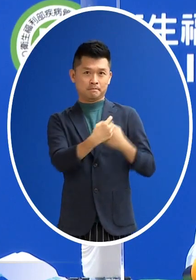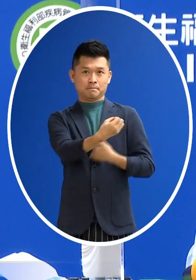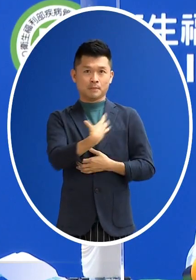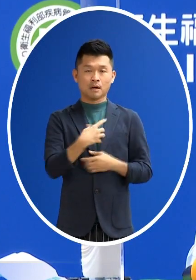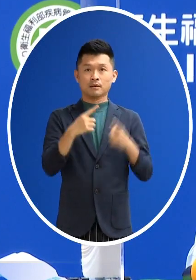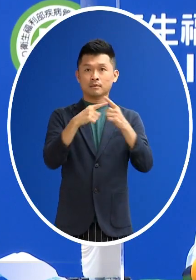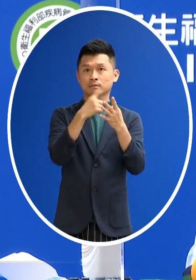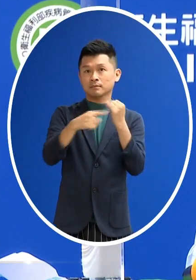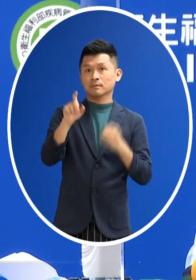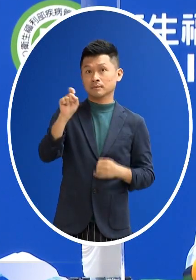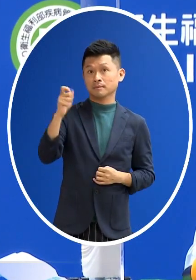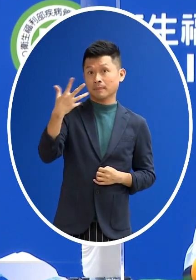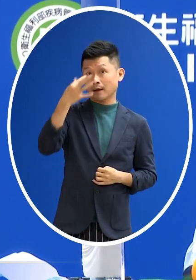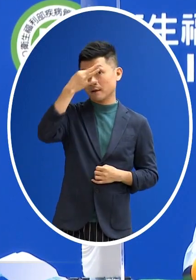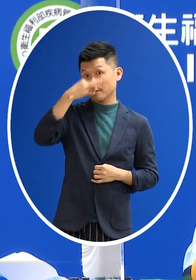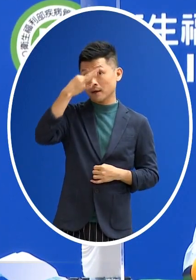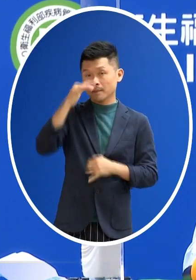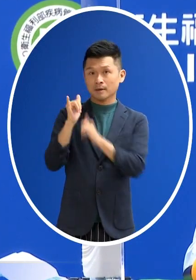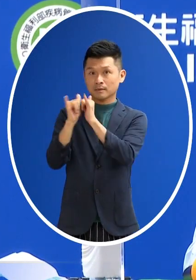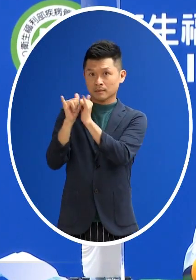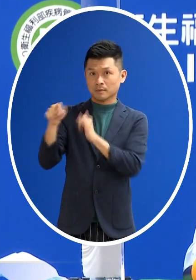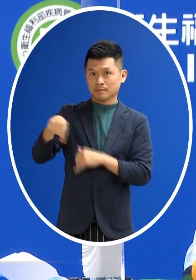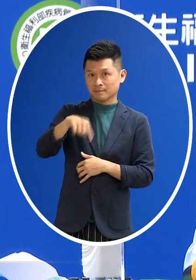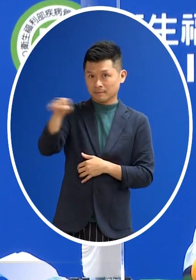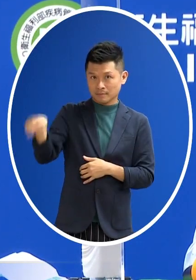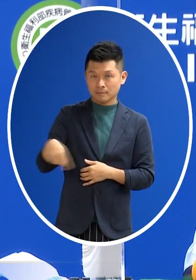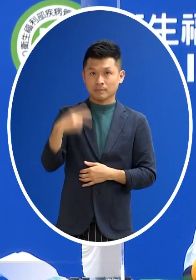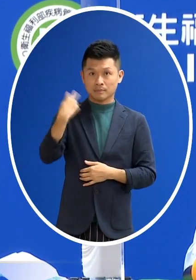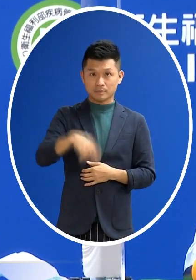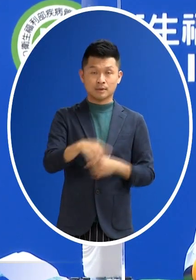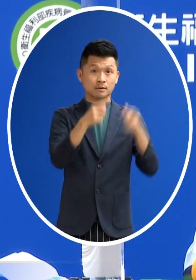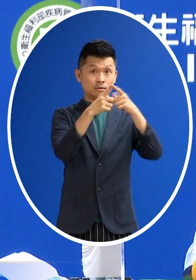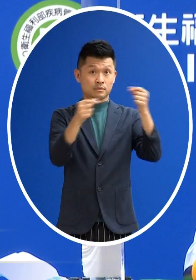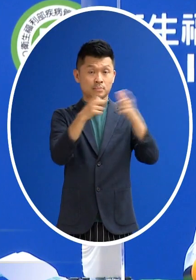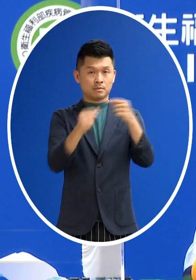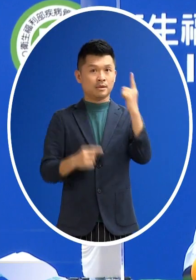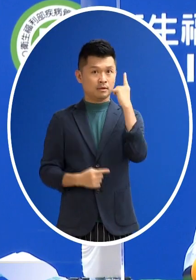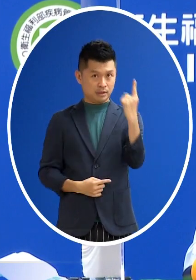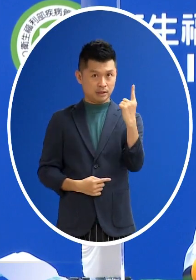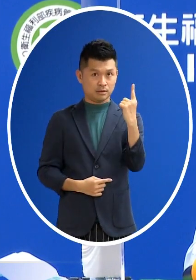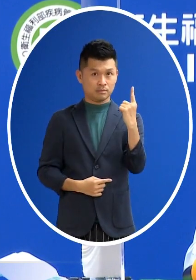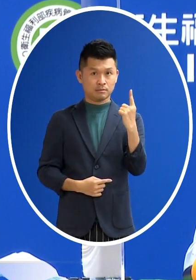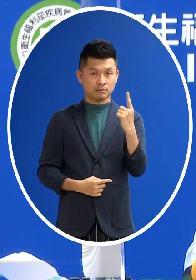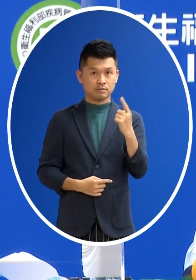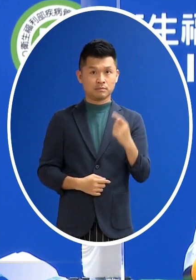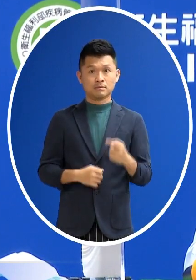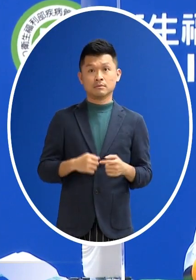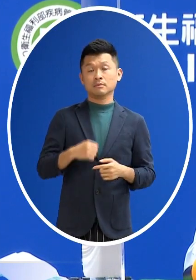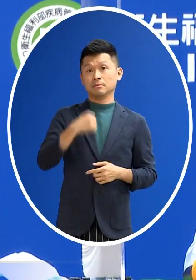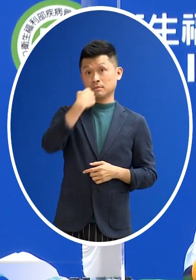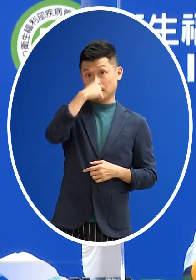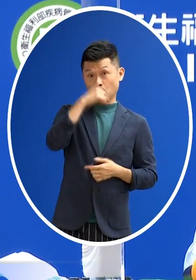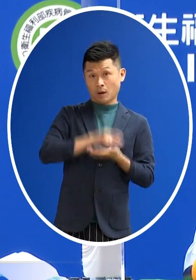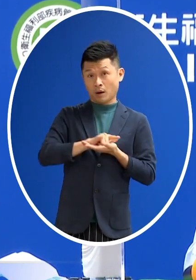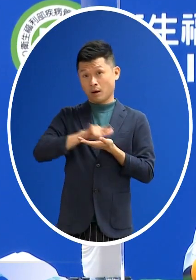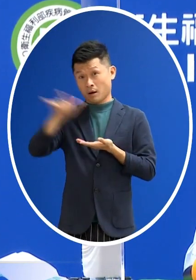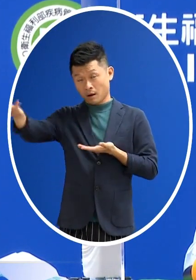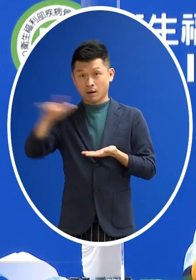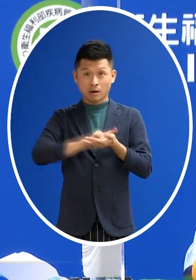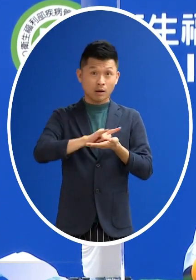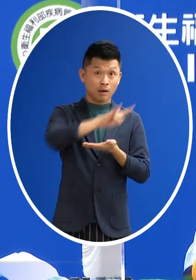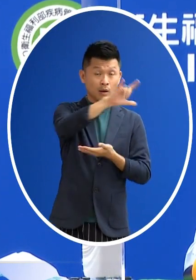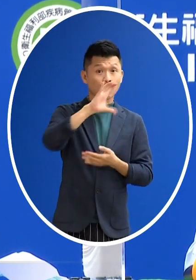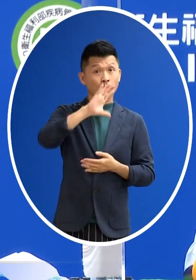总有18名的菲律宾籍的民众，好，及1名日本籍的民众，哈，自我国返回母国的时候，检验